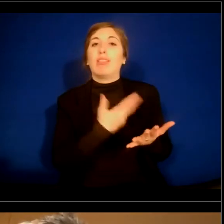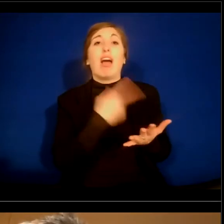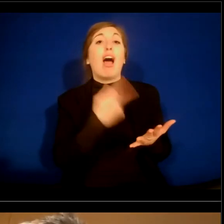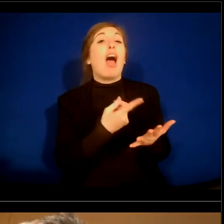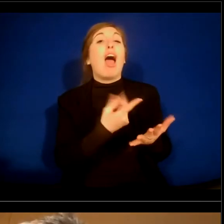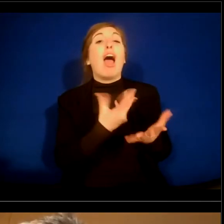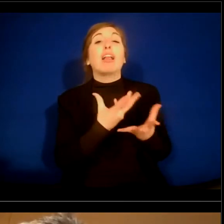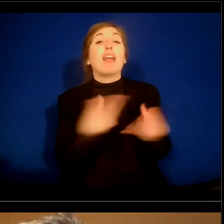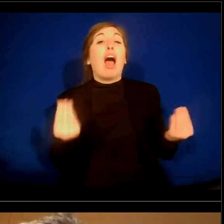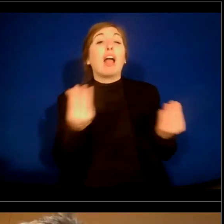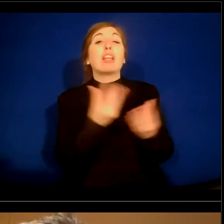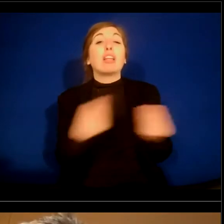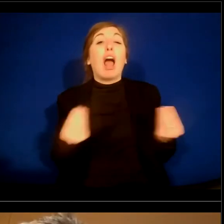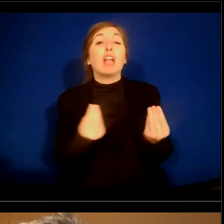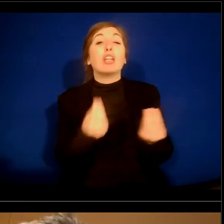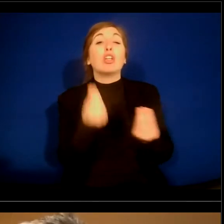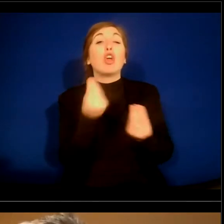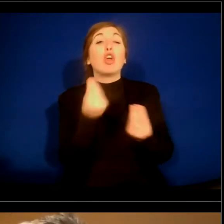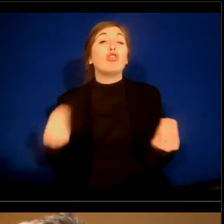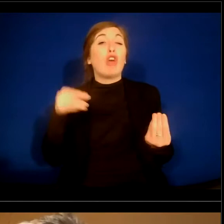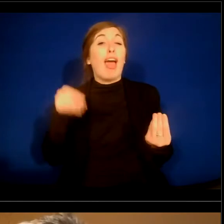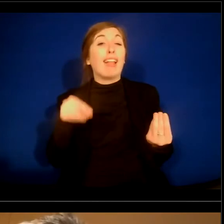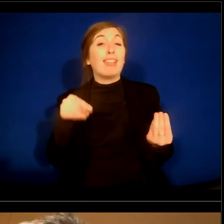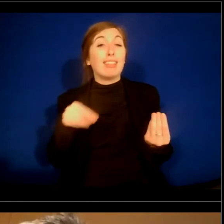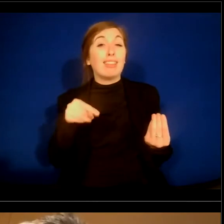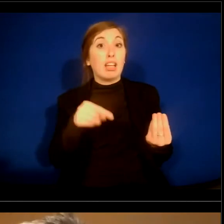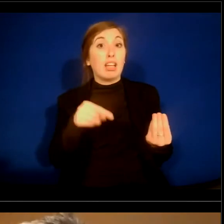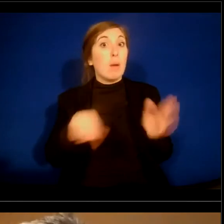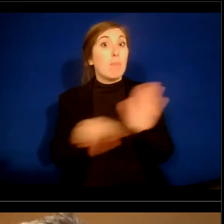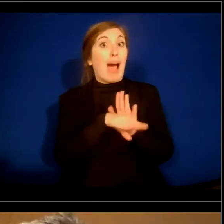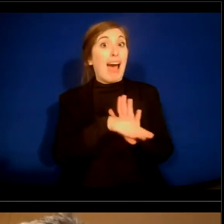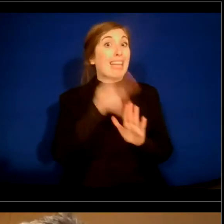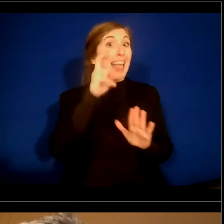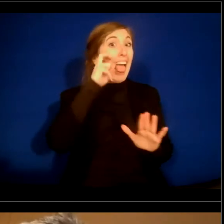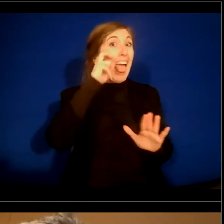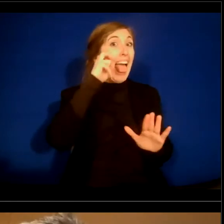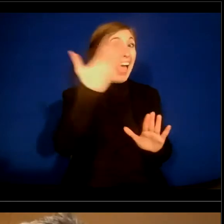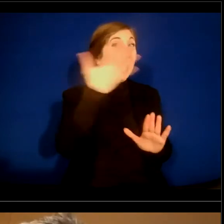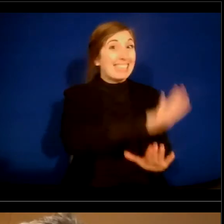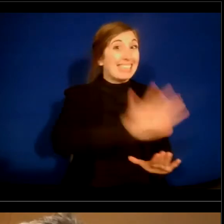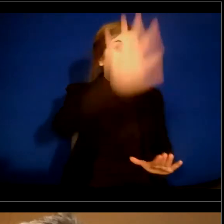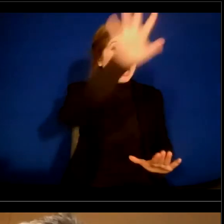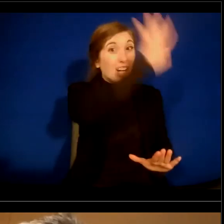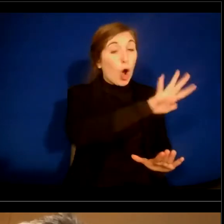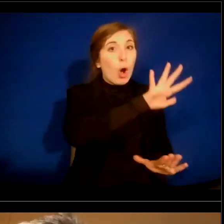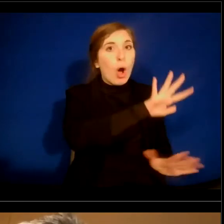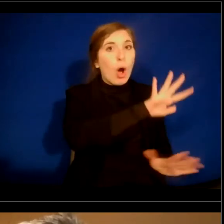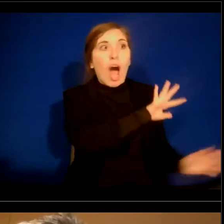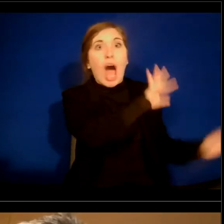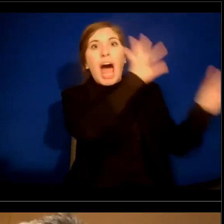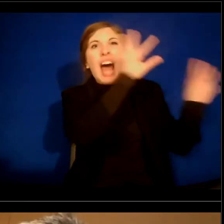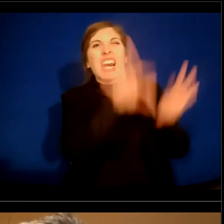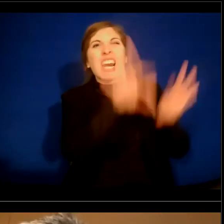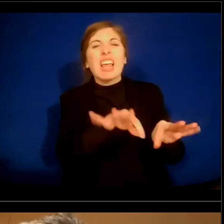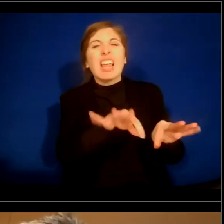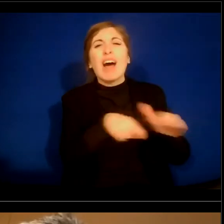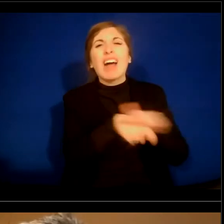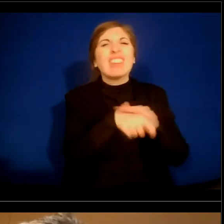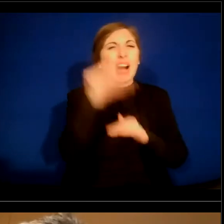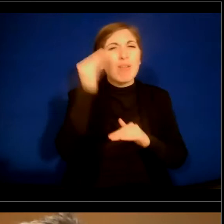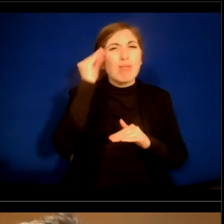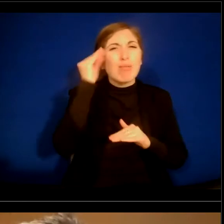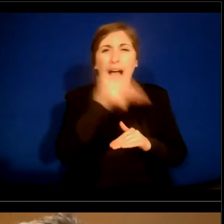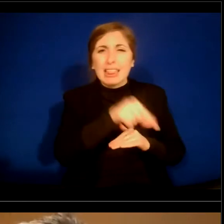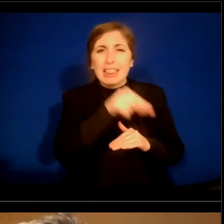dall'estero poi sia finito in mani di trafficanti, quindi in mani sbagliate, e rivendute